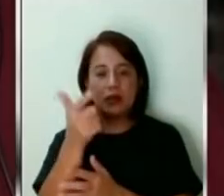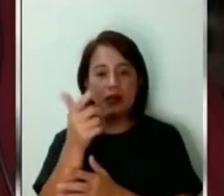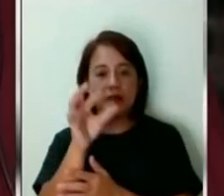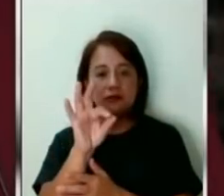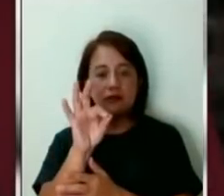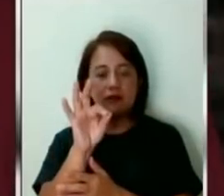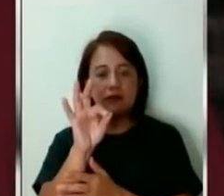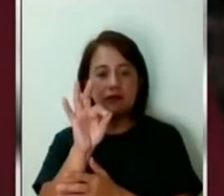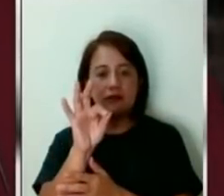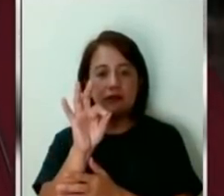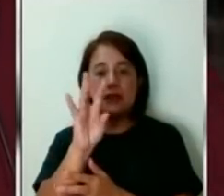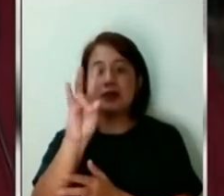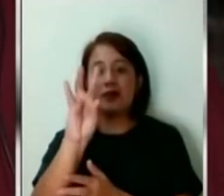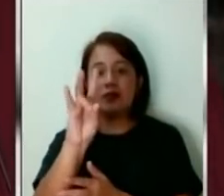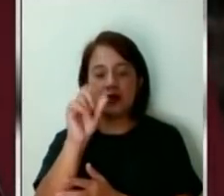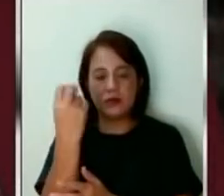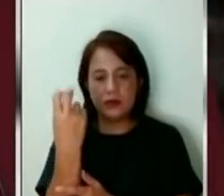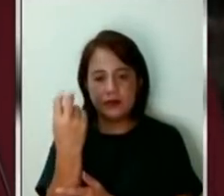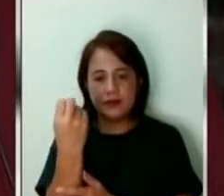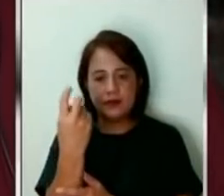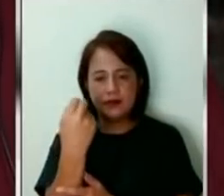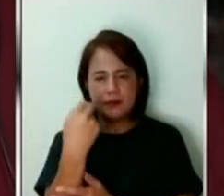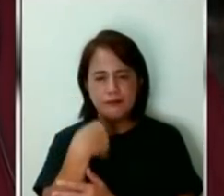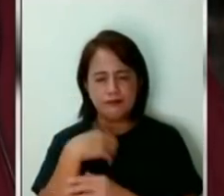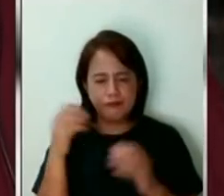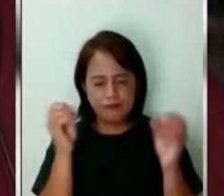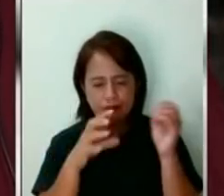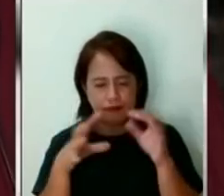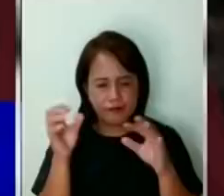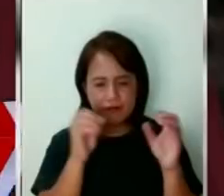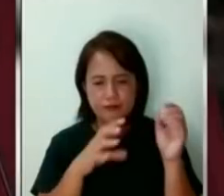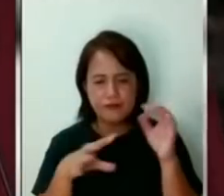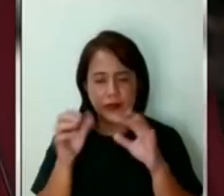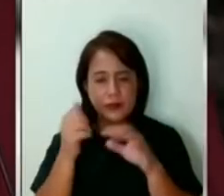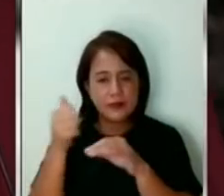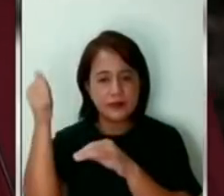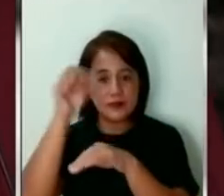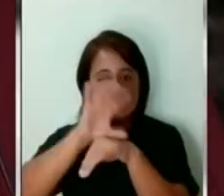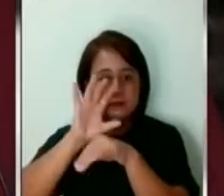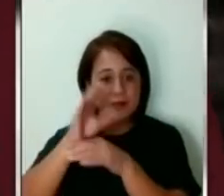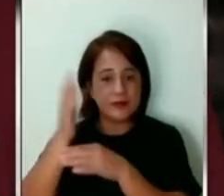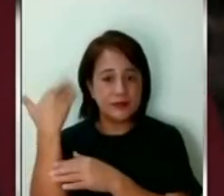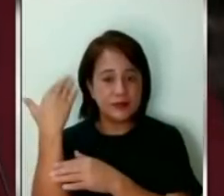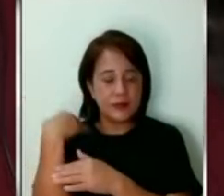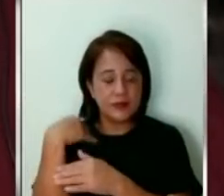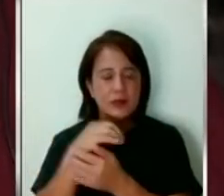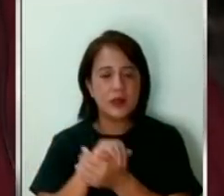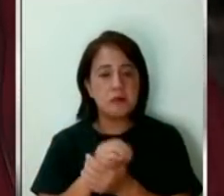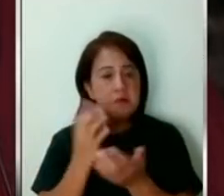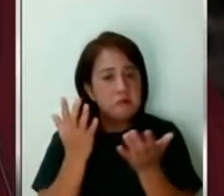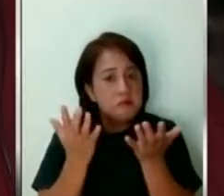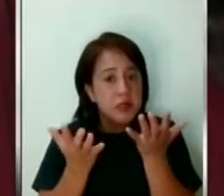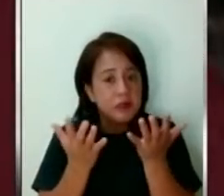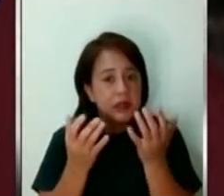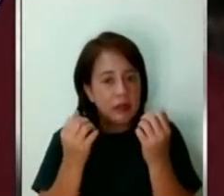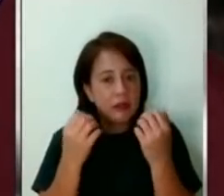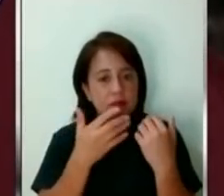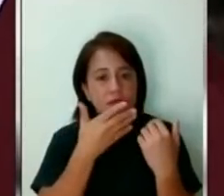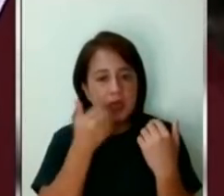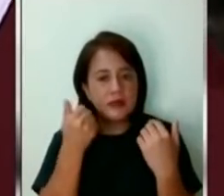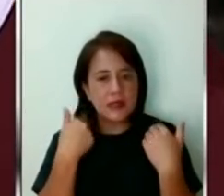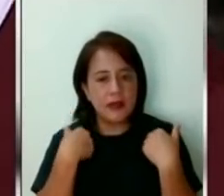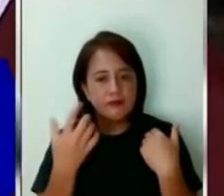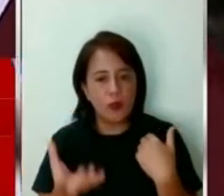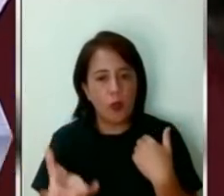Napagtanto-tanto ng mga pinuno ng simbahan ng araw na gusto siguro magkaroon ng sariling dambana ng mahal na po ang